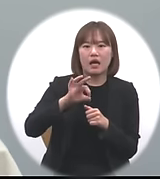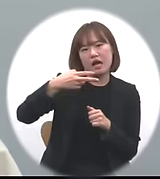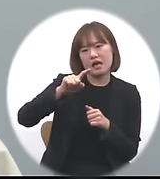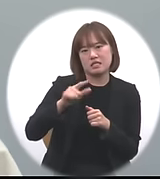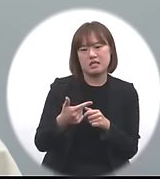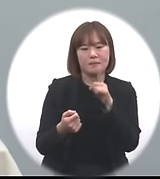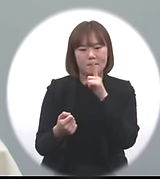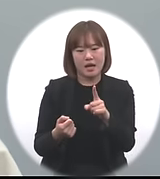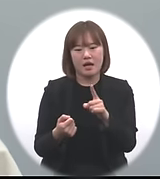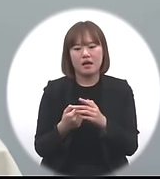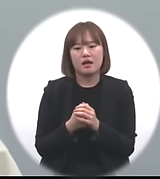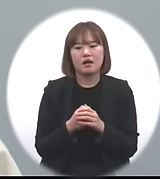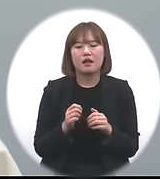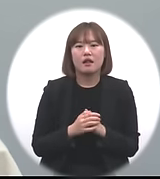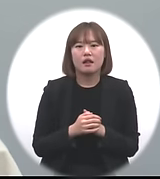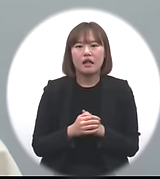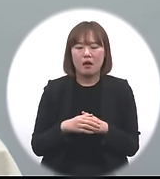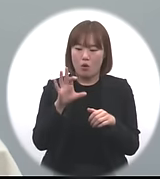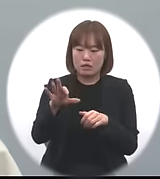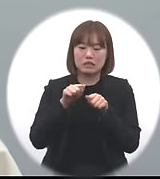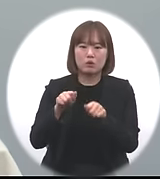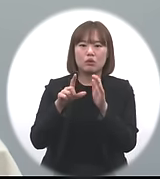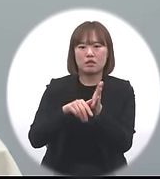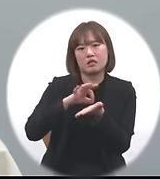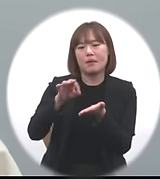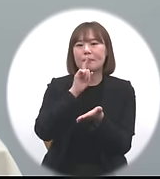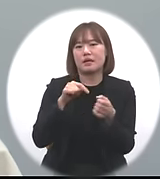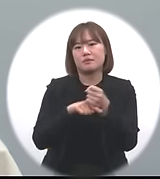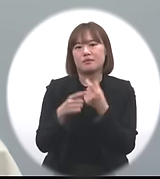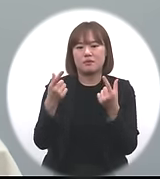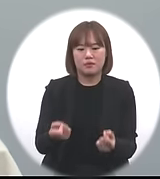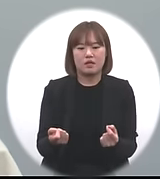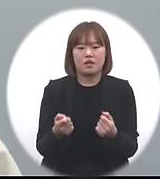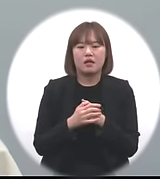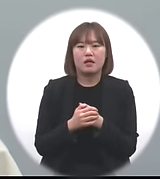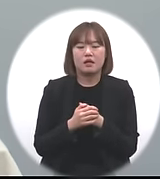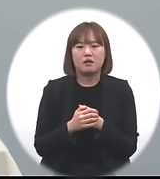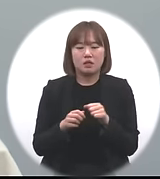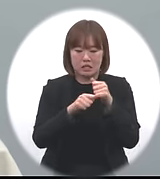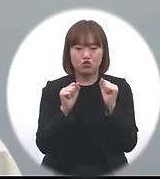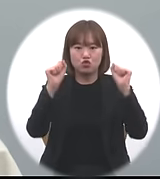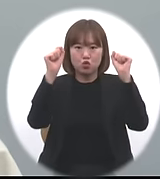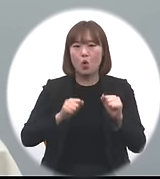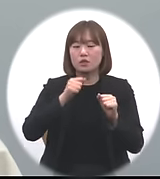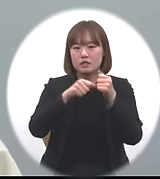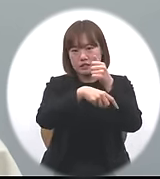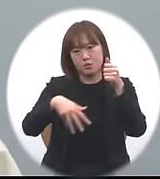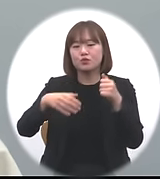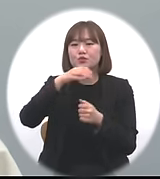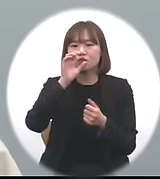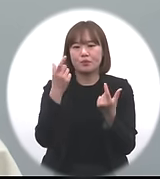강산입니다. pH가 3이에요. 그러니까 화장실 청소할 때 쓰세요. 그런 얘기도 나오는 겁니다. 스포츠 음료도